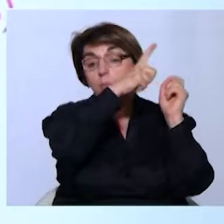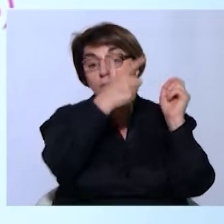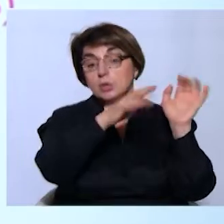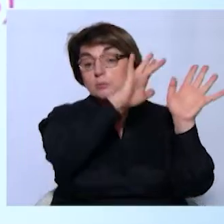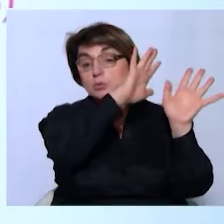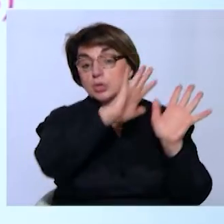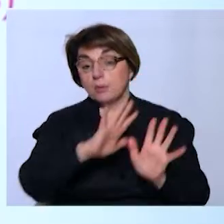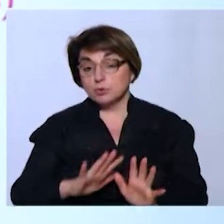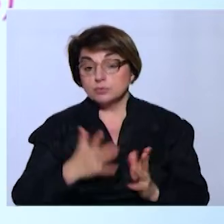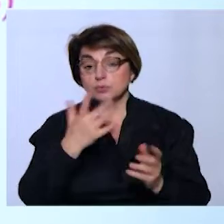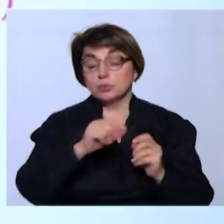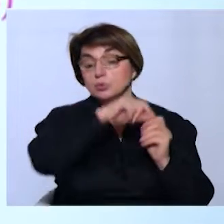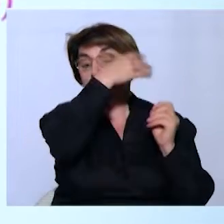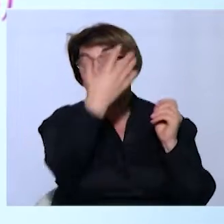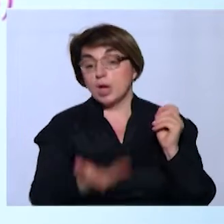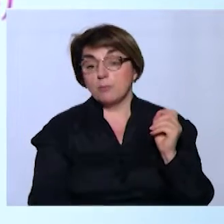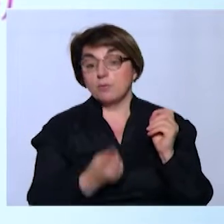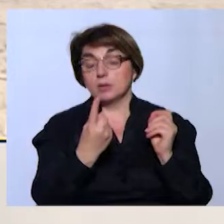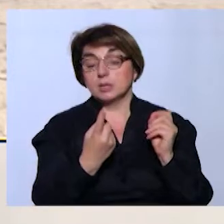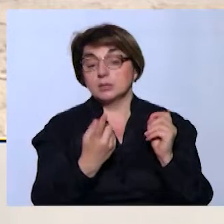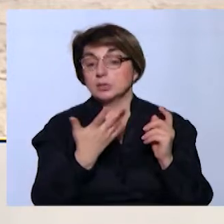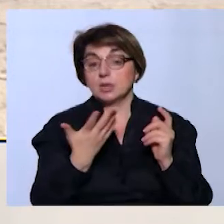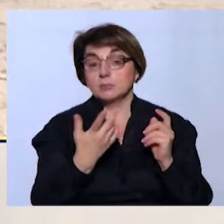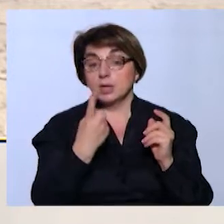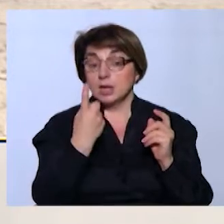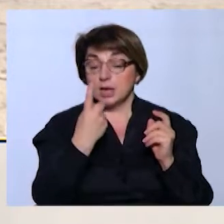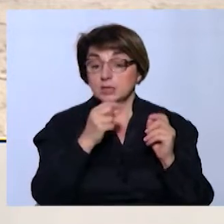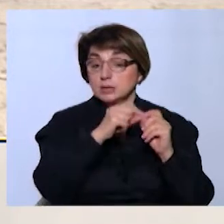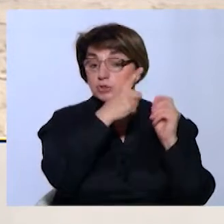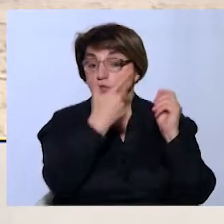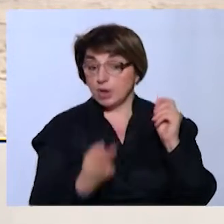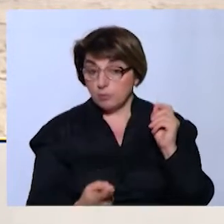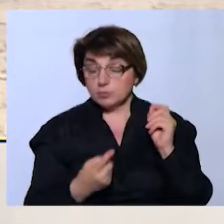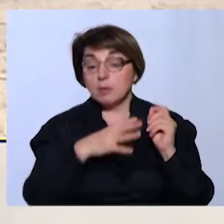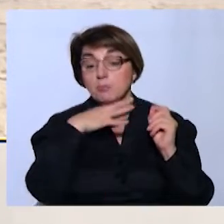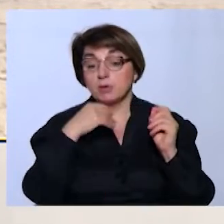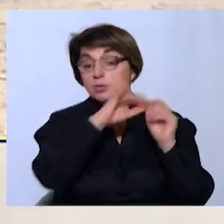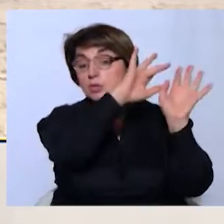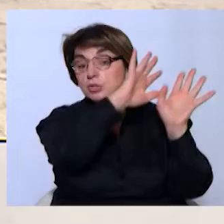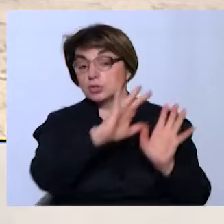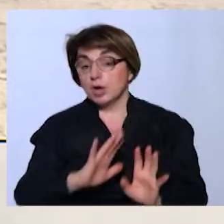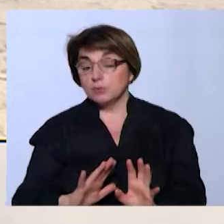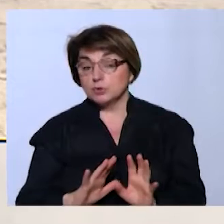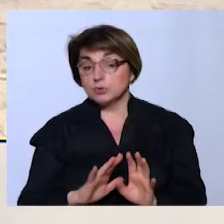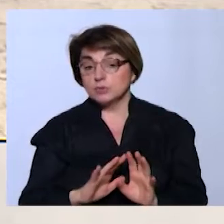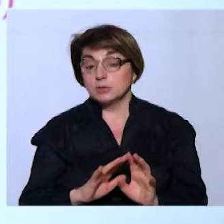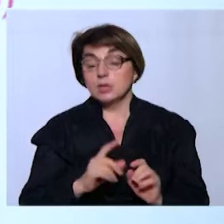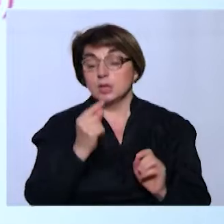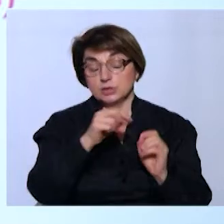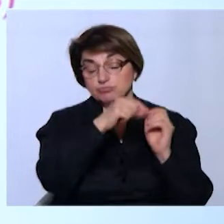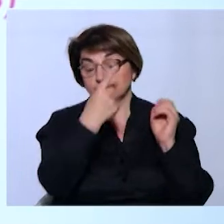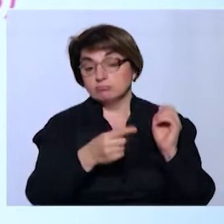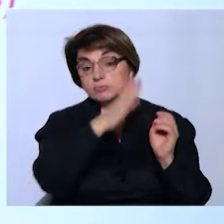თუ ჩამოვარდნენ? Ერთი ფოთოლი ჩამოვარდა. Ფოთლები ჩამოცივდნენ. Წავშალოთ